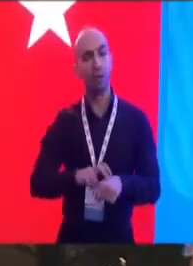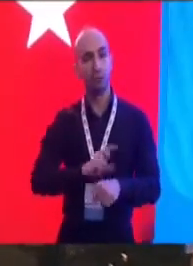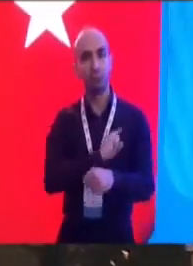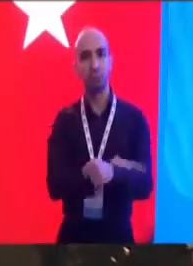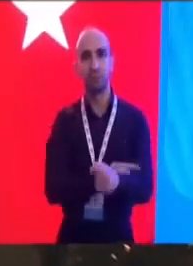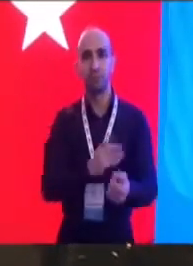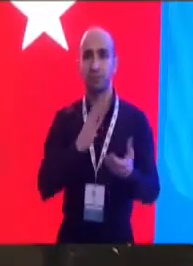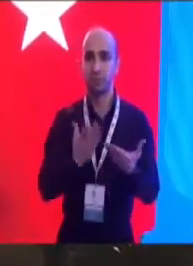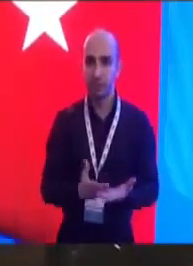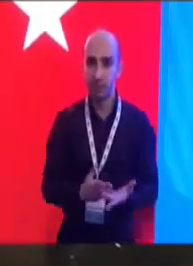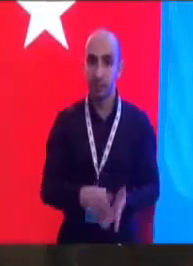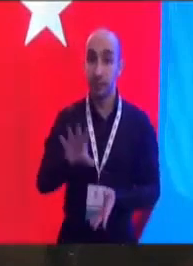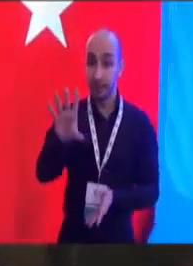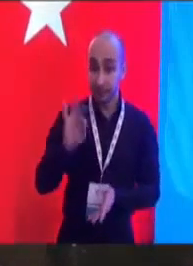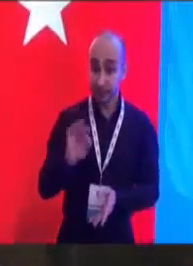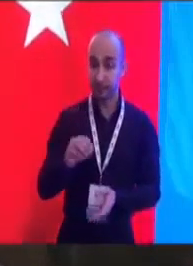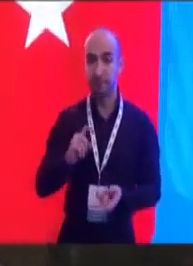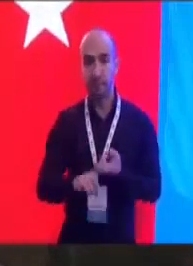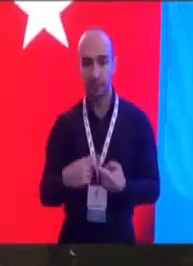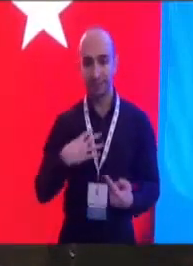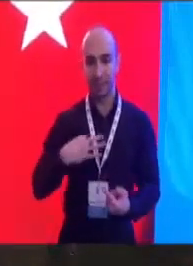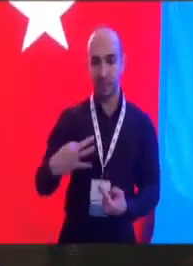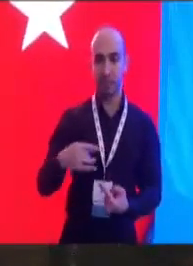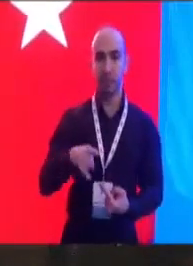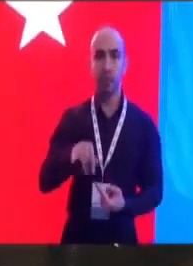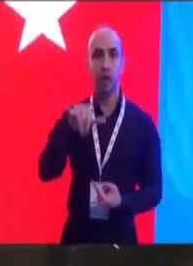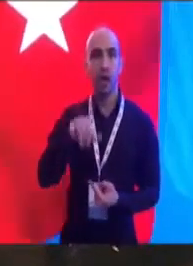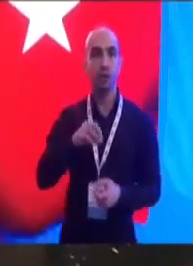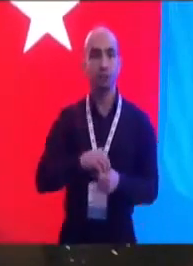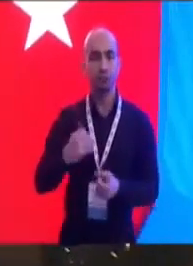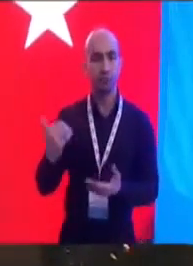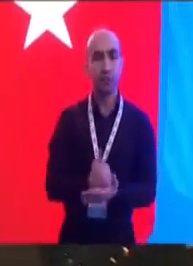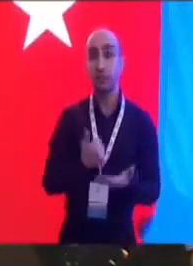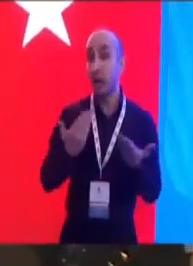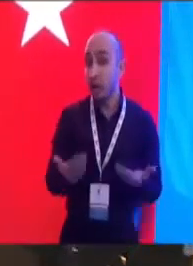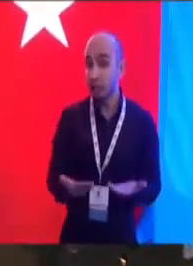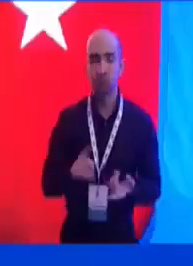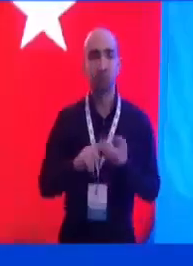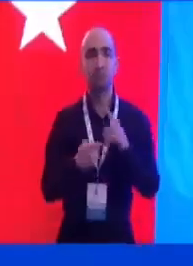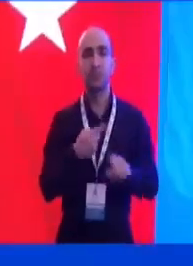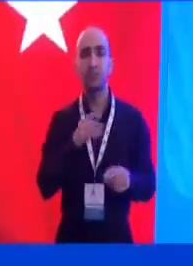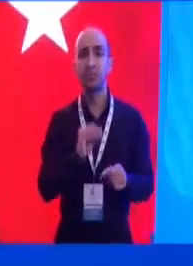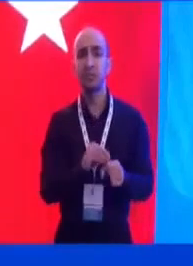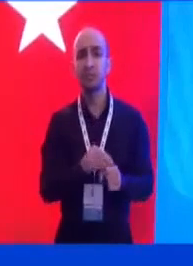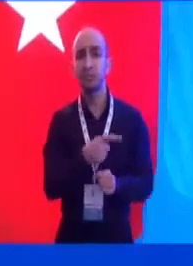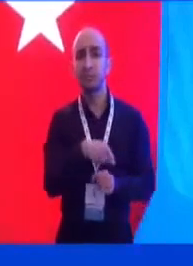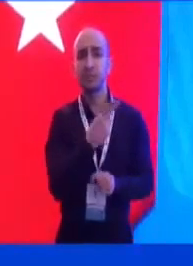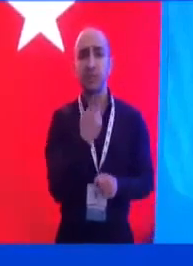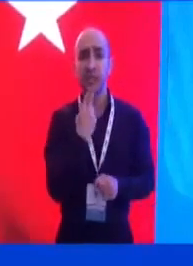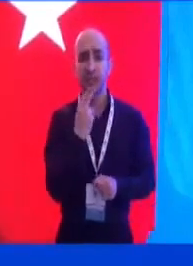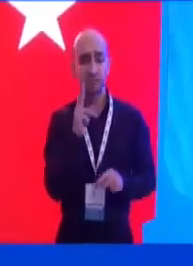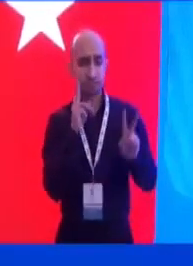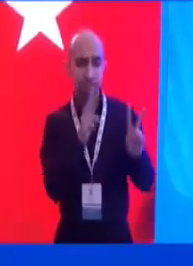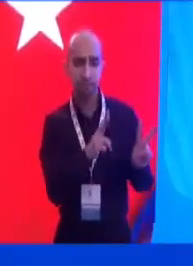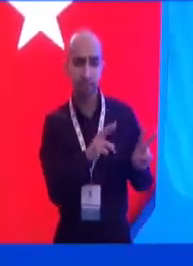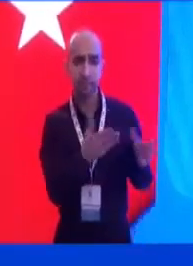Peki seçme ve seçilme hakkı kazanılmasına kazanıldı ama siyasette kadınlara nasıl bir rol